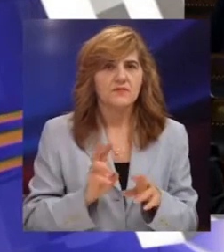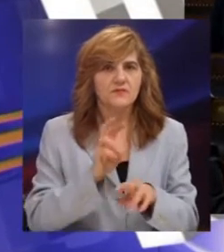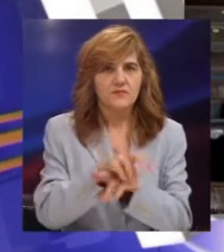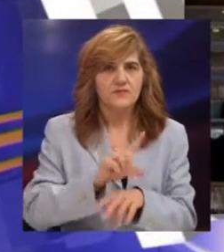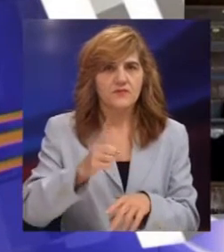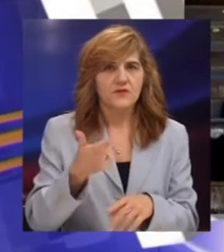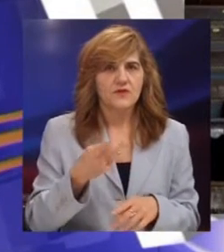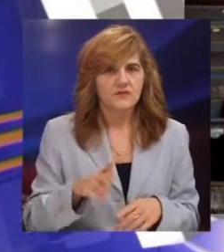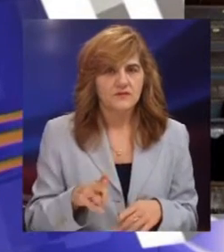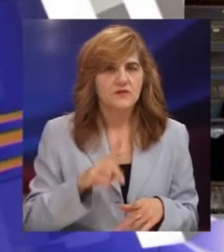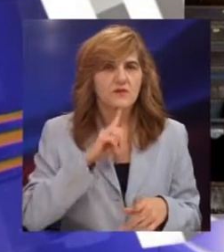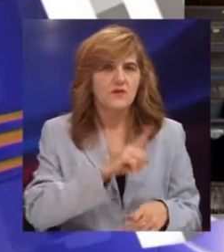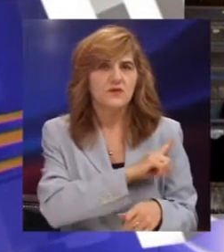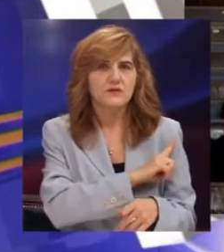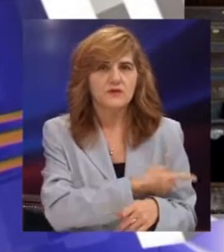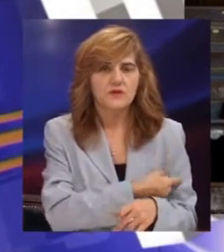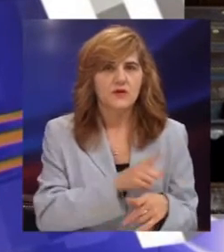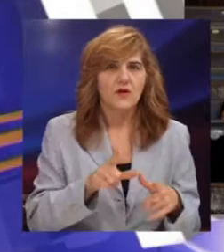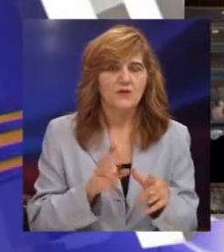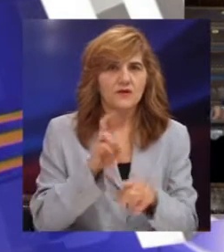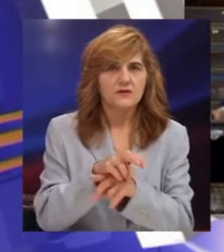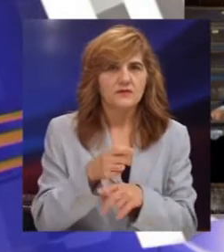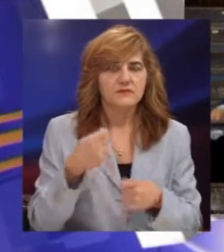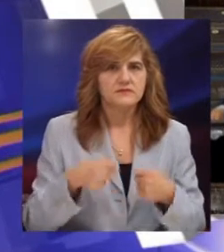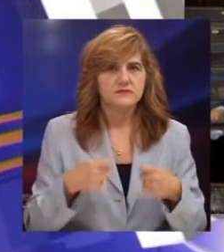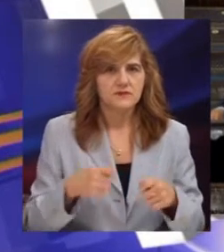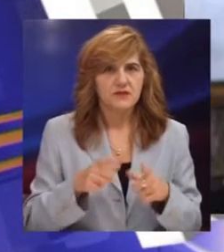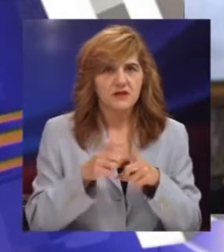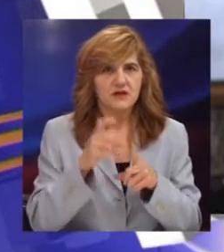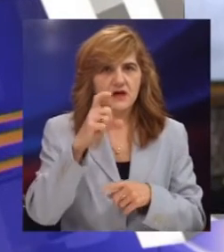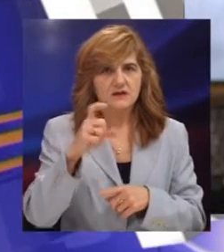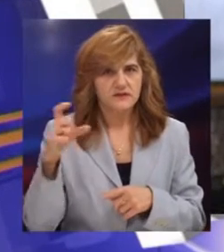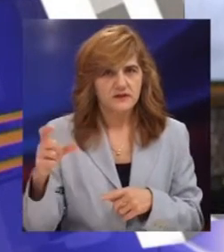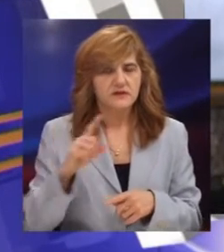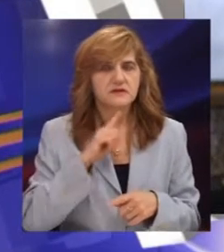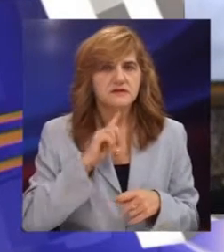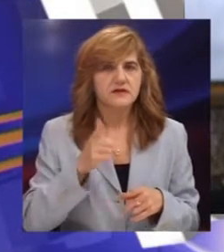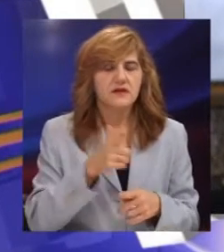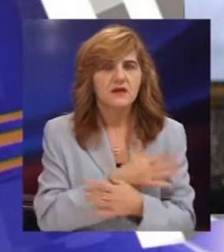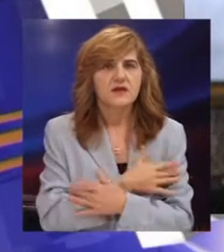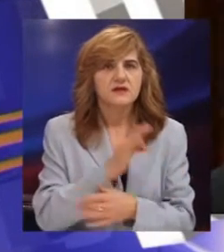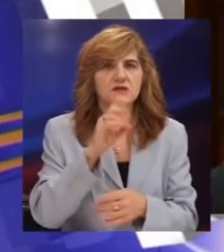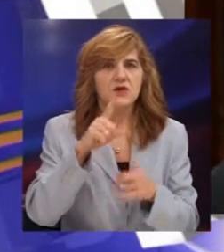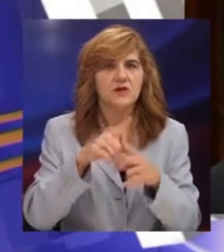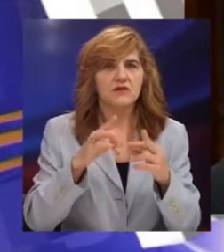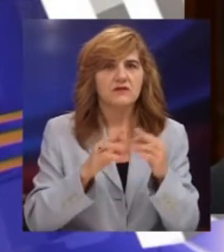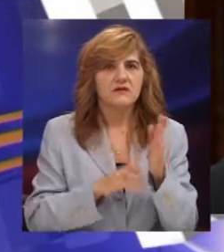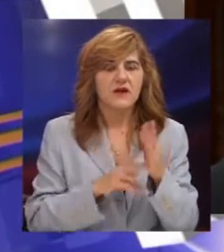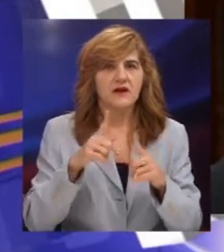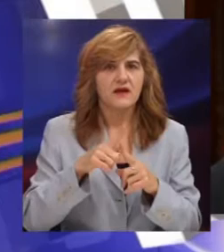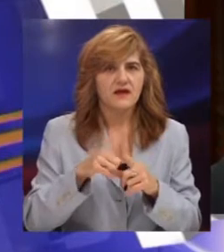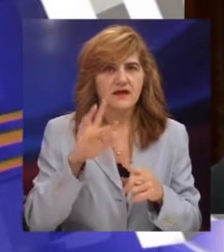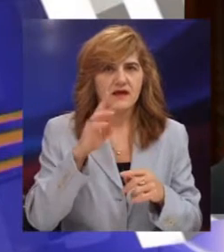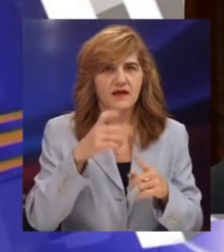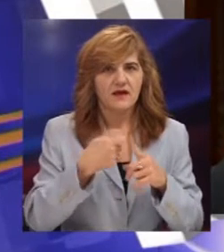naprednjaka, koji su tokom mandata ojačani i odbornicima DSS-a. Zatim Zoltanom Terekom i Darkom Anteljem, koji su prešli